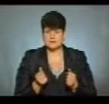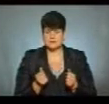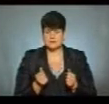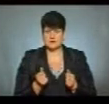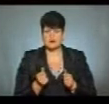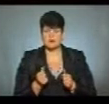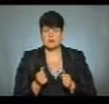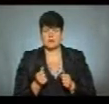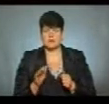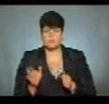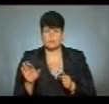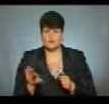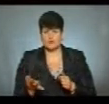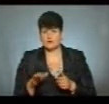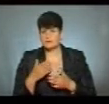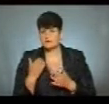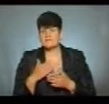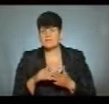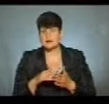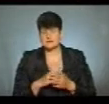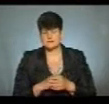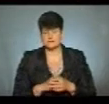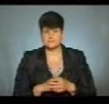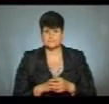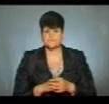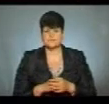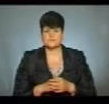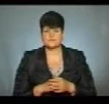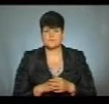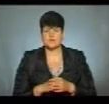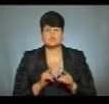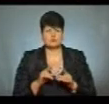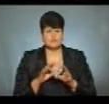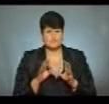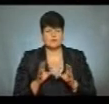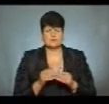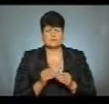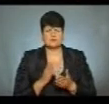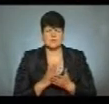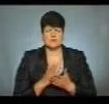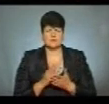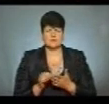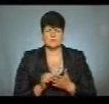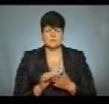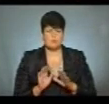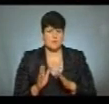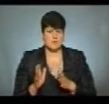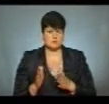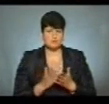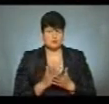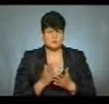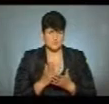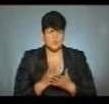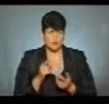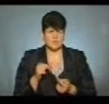розмітка бокова взагалі відсутня. Пане Володимире, чому взагалі відбуваються такі моменти? У вас в службі є конкретні люди,